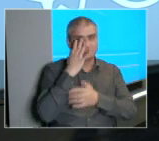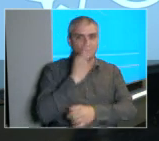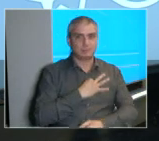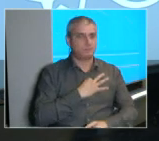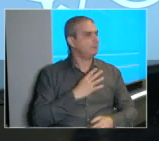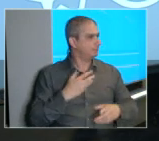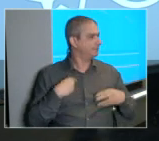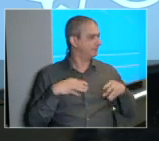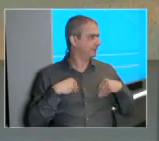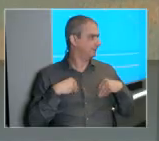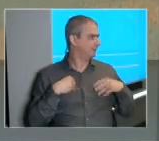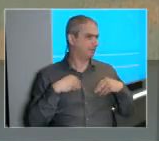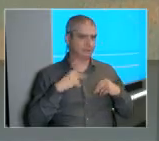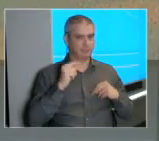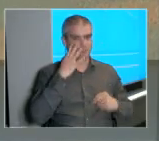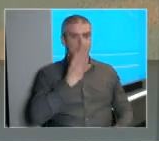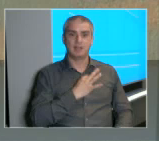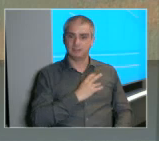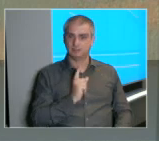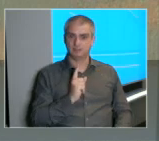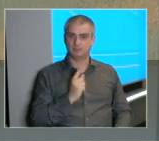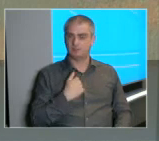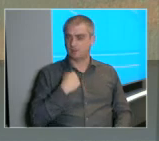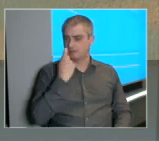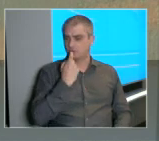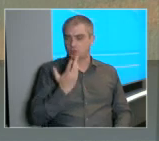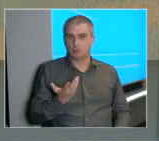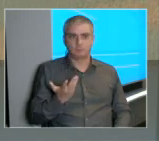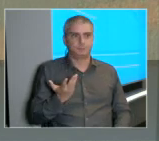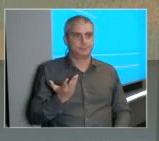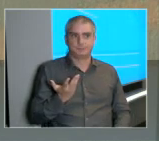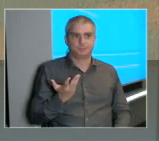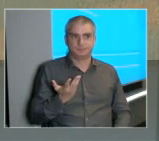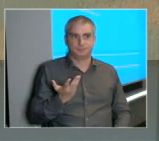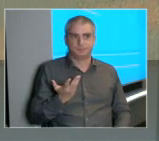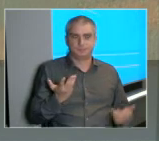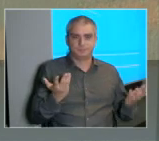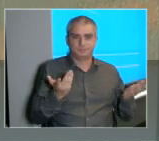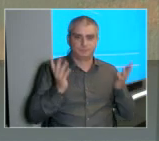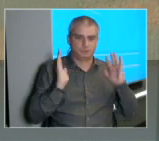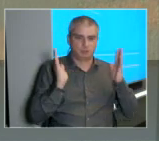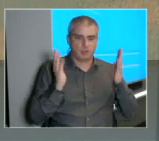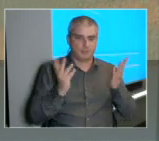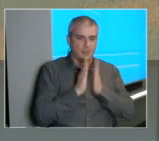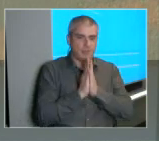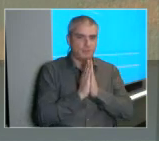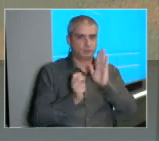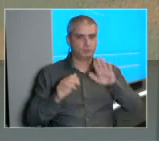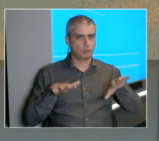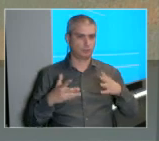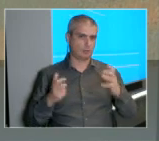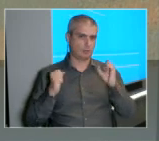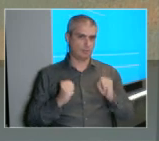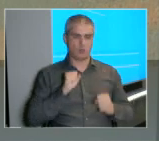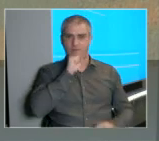לך. זהו, אני מסכים איתך, ואני גם מסכים שצריך לשים לב. אני תוהה האם פשוט זה יותר מדי לבקש מראש ממשלה,